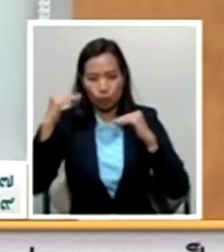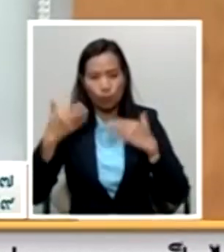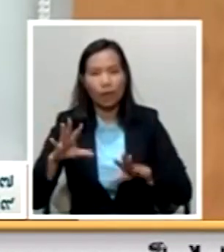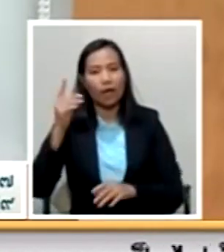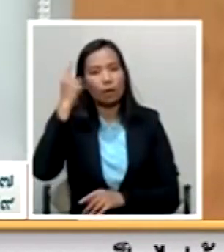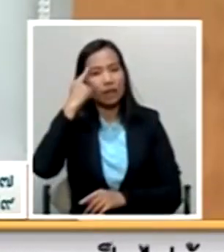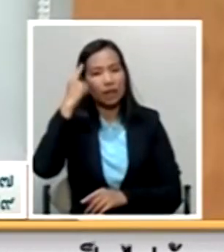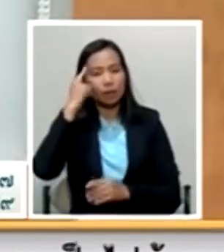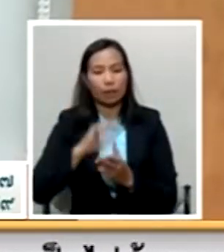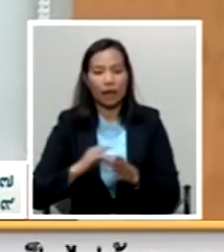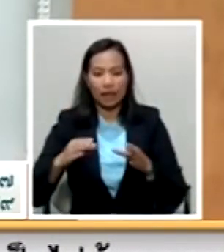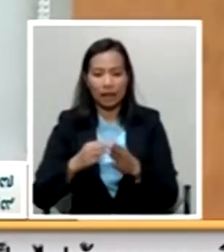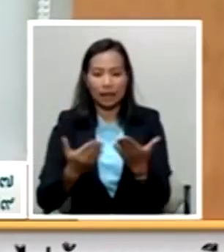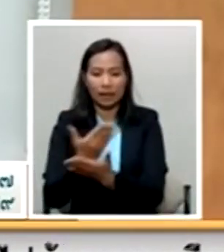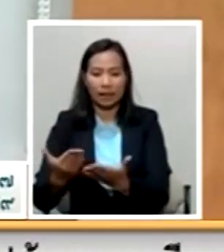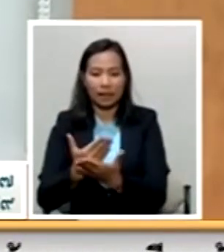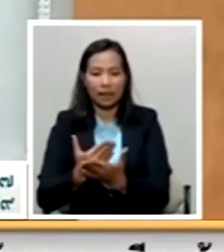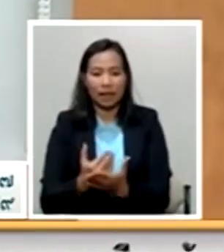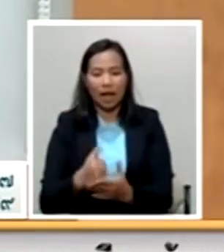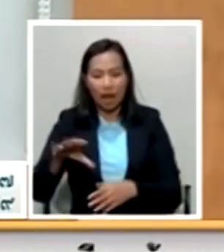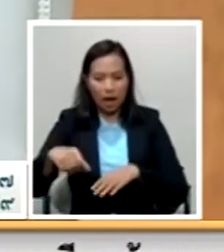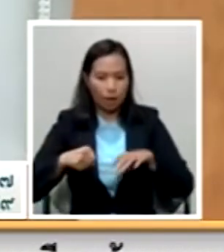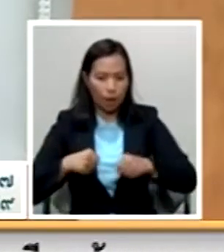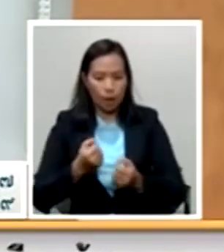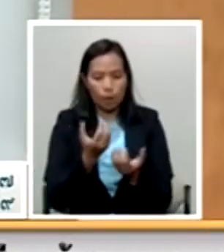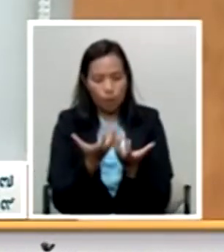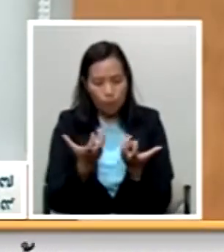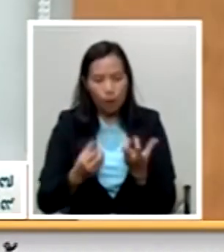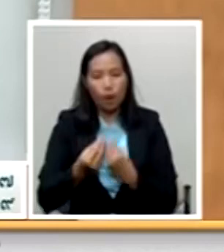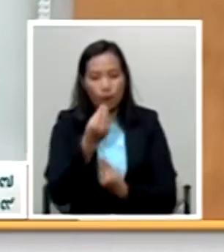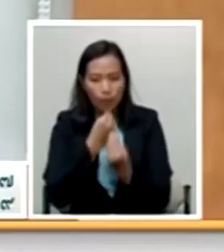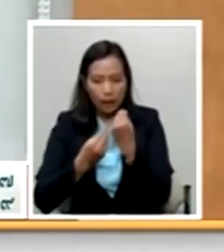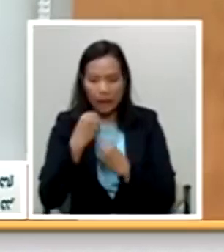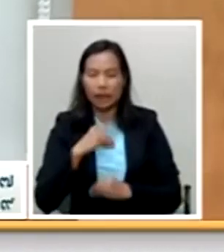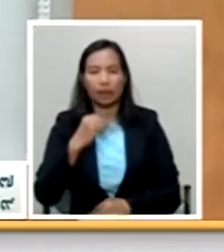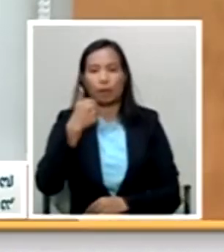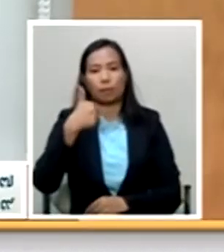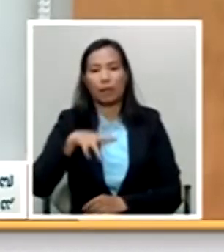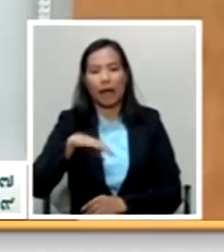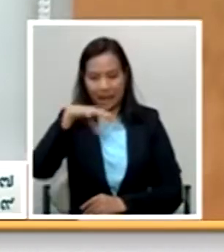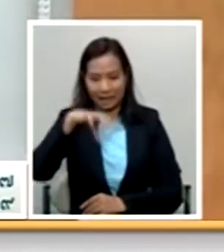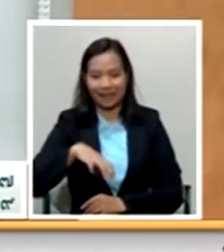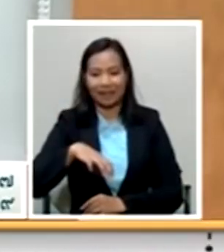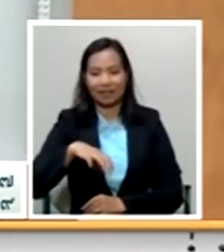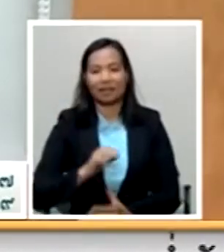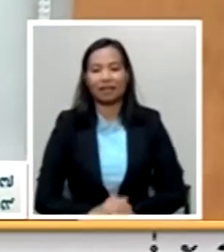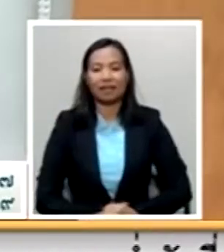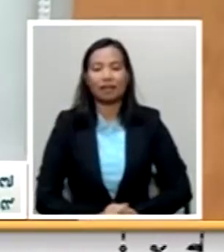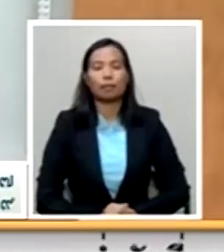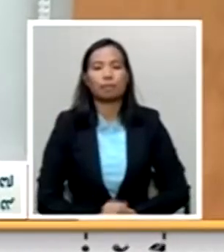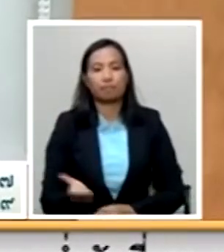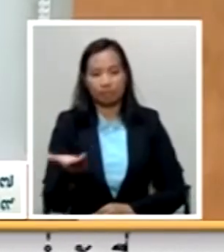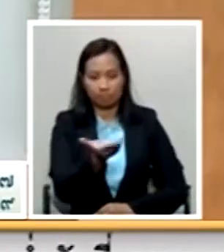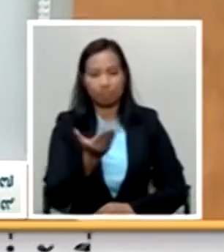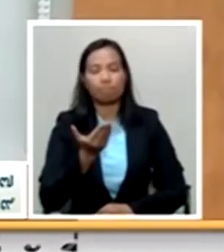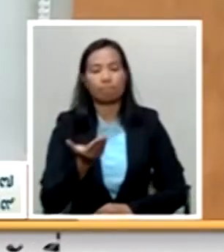มือนกับห้องไปสัมมนาทั่วไปที่เราอาจจะเอาอะไรมากินมาอะไรอันนี้ต้องไม่มีนะครับถ้าจะทานหรือต้องกรุณาออ